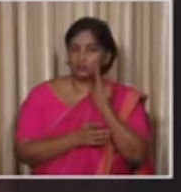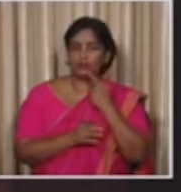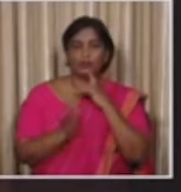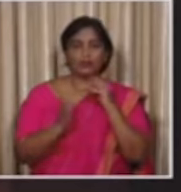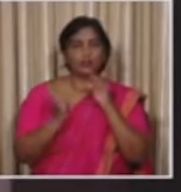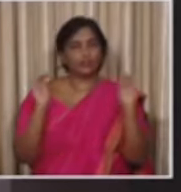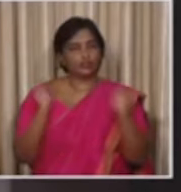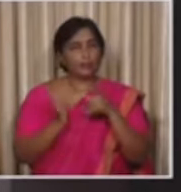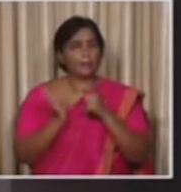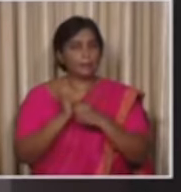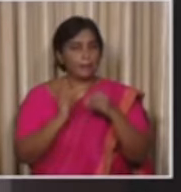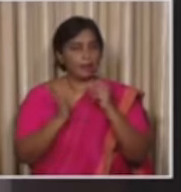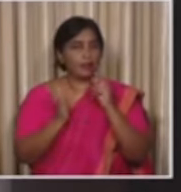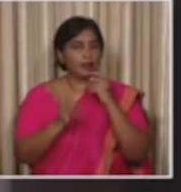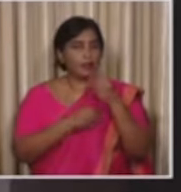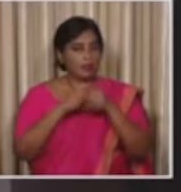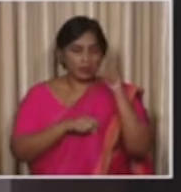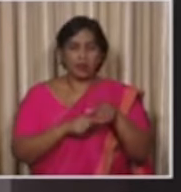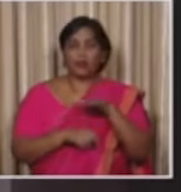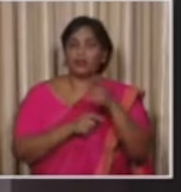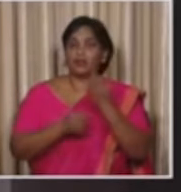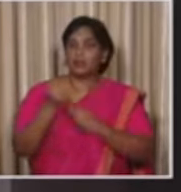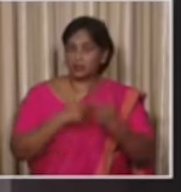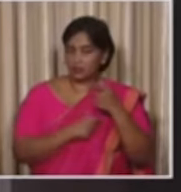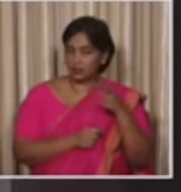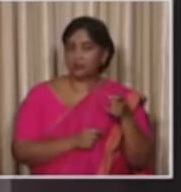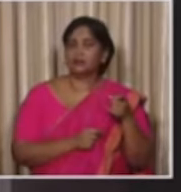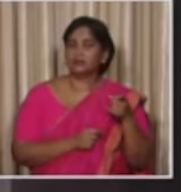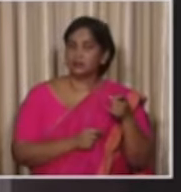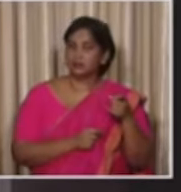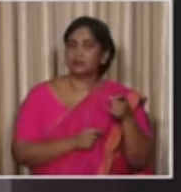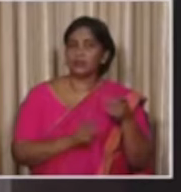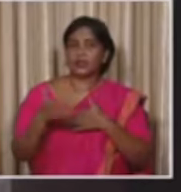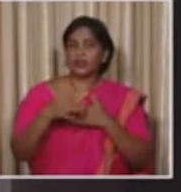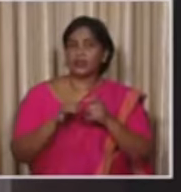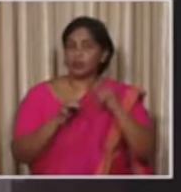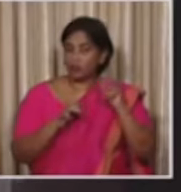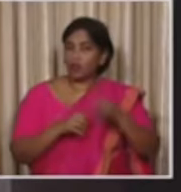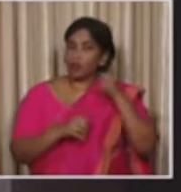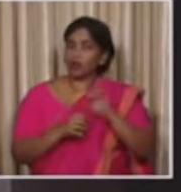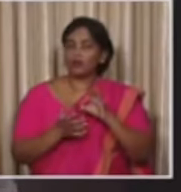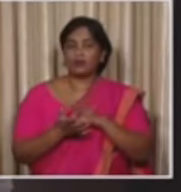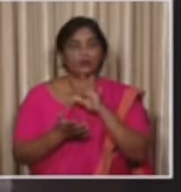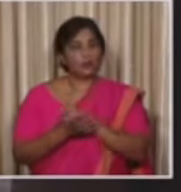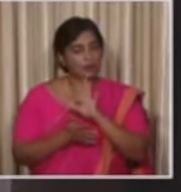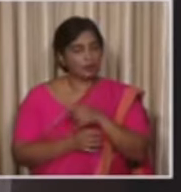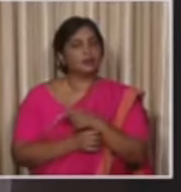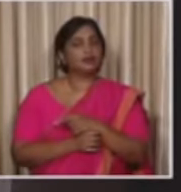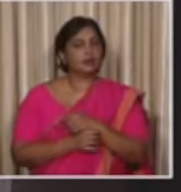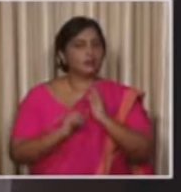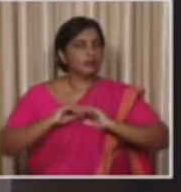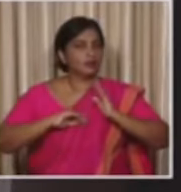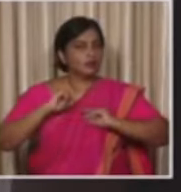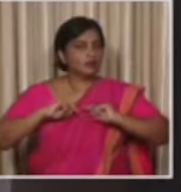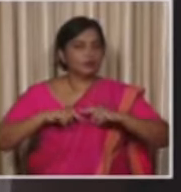ශුද්‍ර කුඩා මධ්‍ය පරිමාණයේ කර්මාන්තකරුවන්ගේ දේපල වෙන්දේසිය කැබිනට් එක තීන්දුවක් අරගෙන තිබියදී මේක